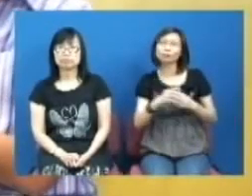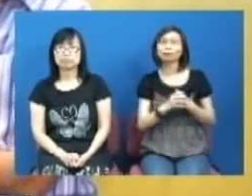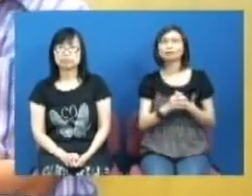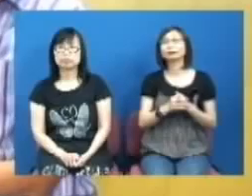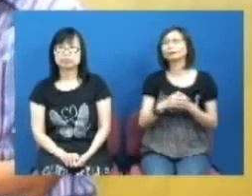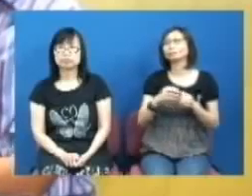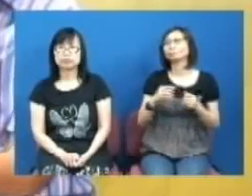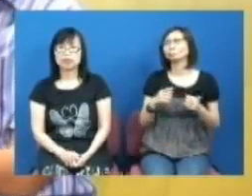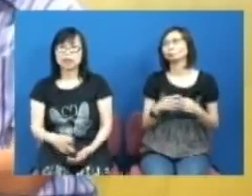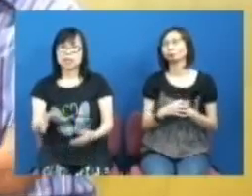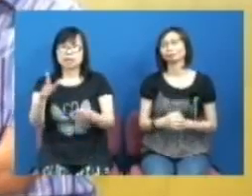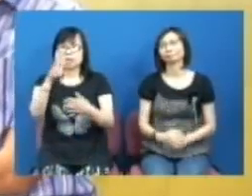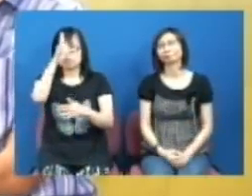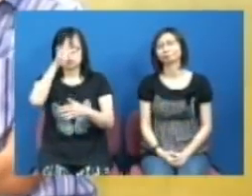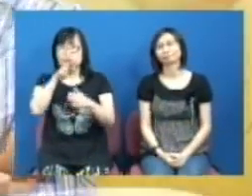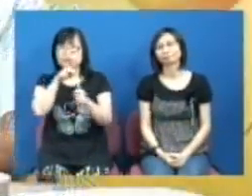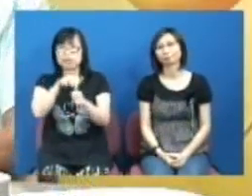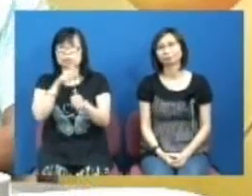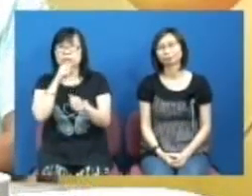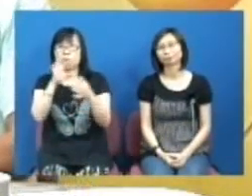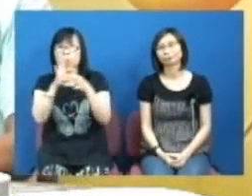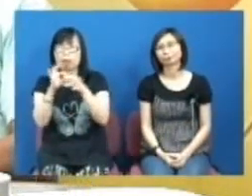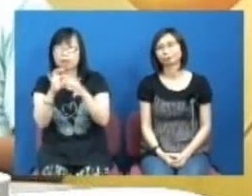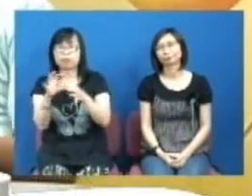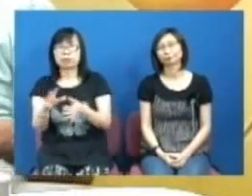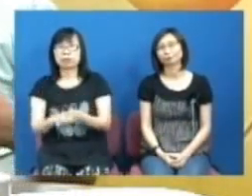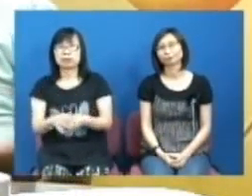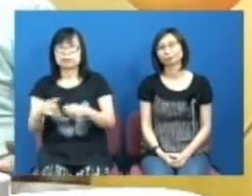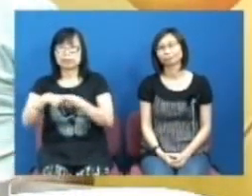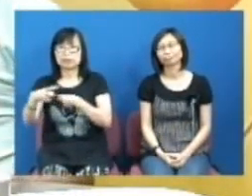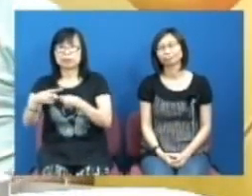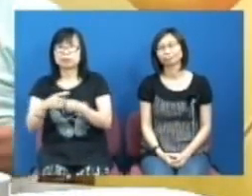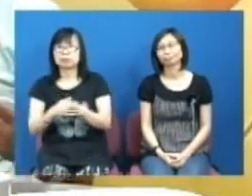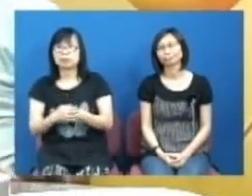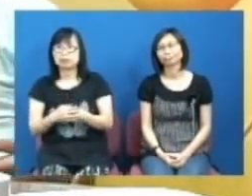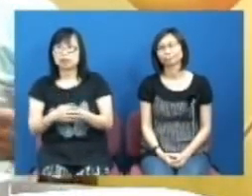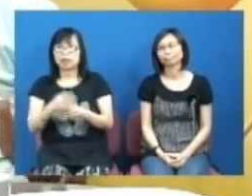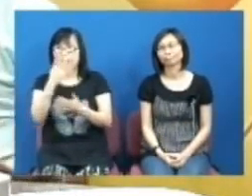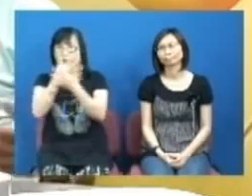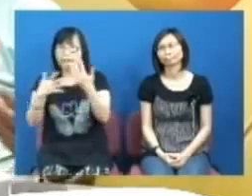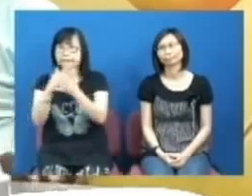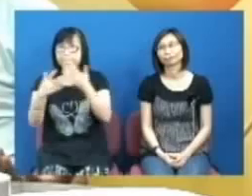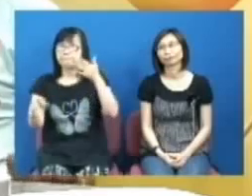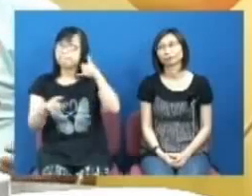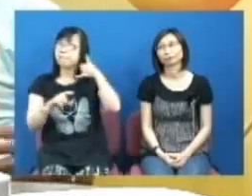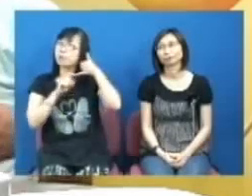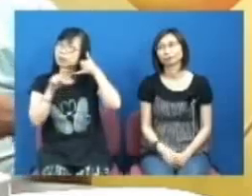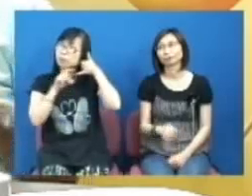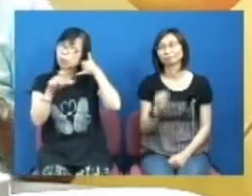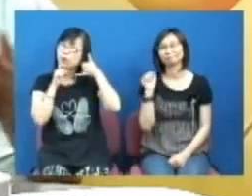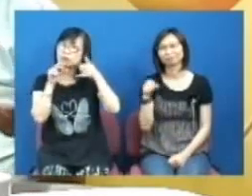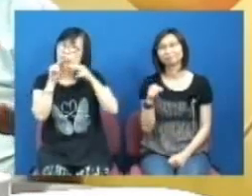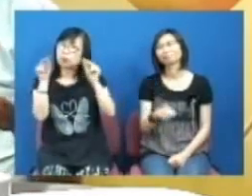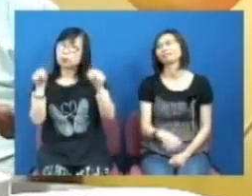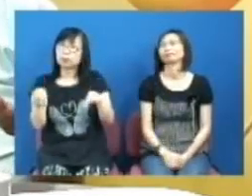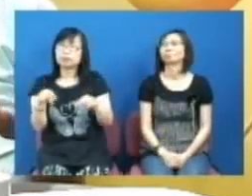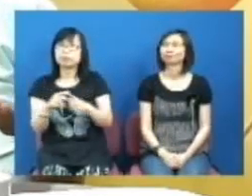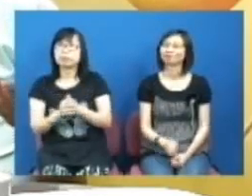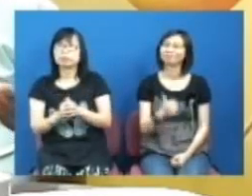係 一個制度有關啦，因為第一就係佢打固網電話，固網電話聽嘅人已經係好有問題，因為係一類人